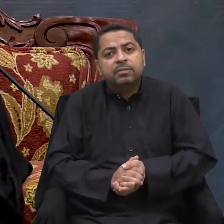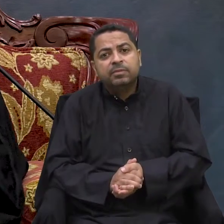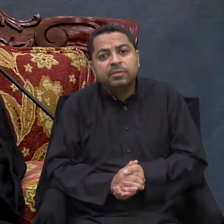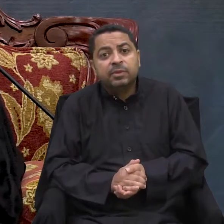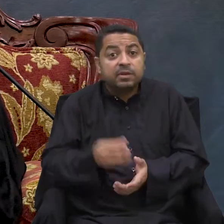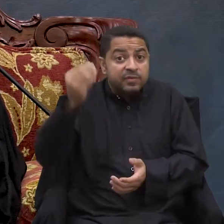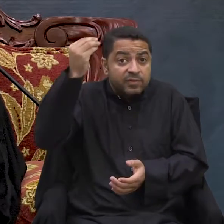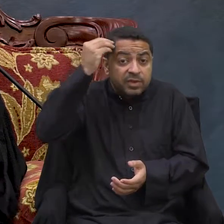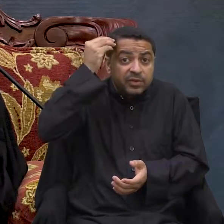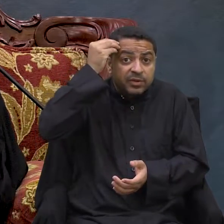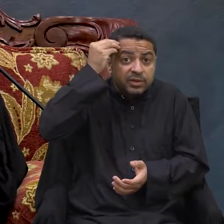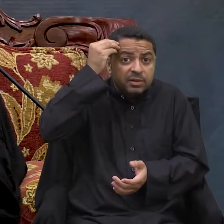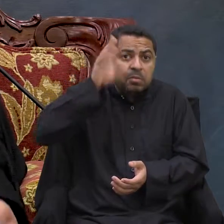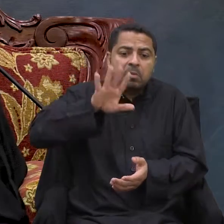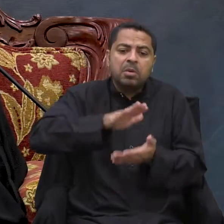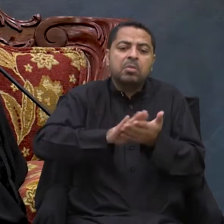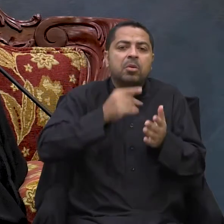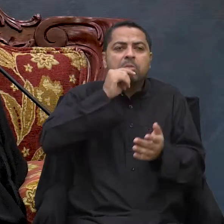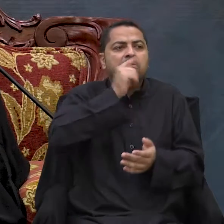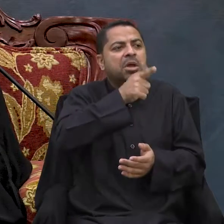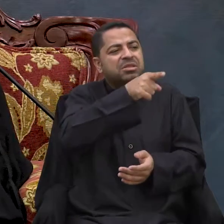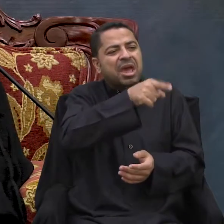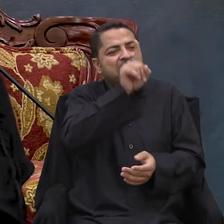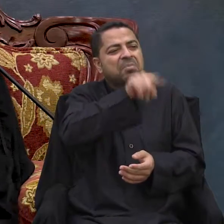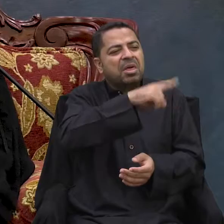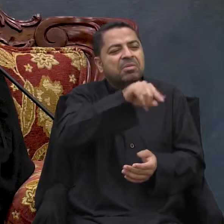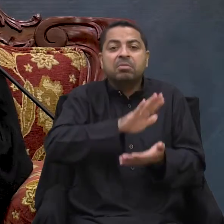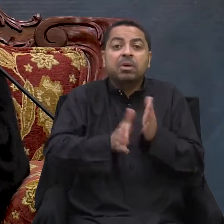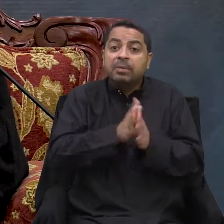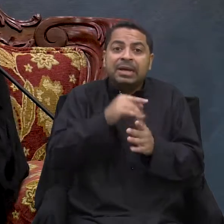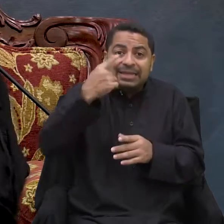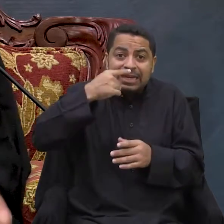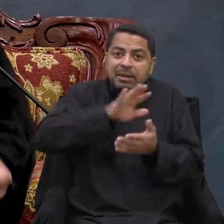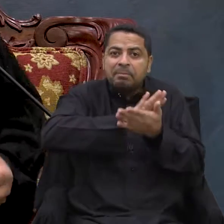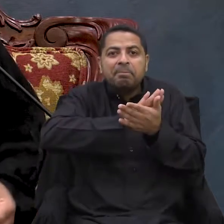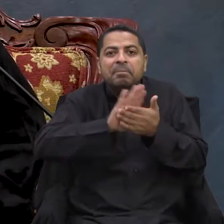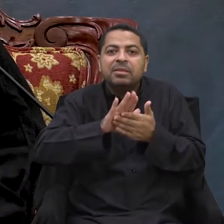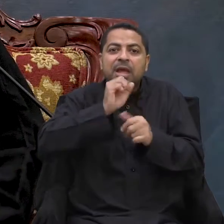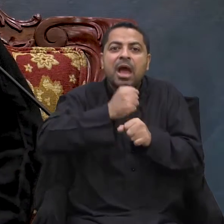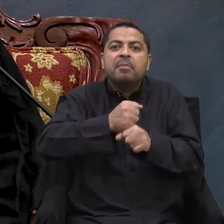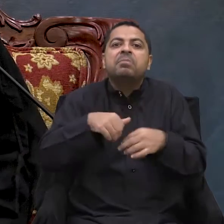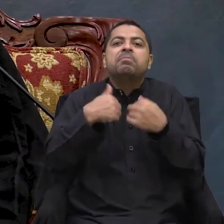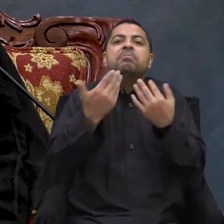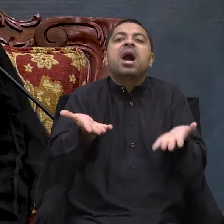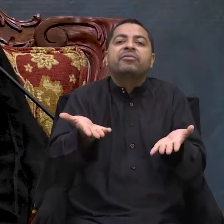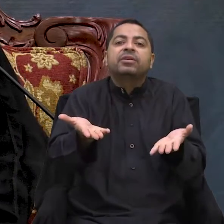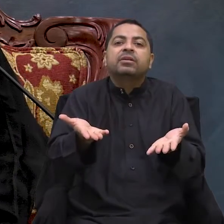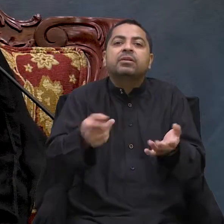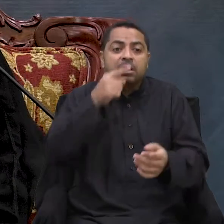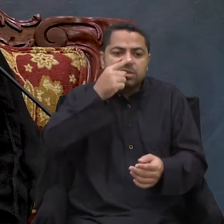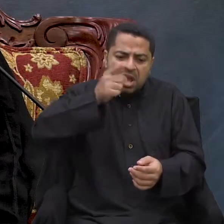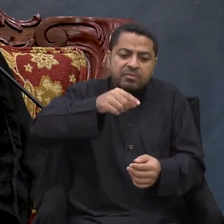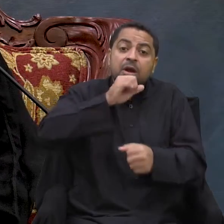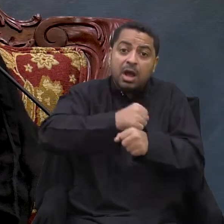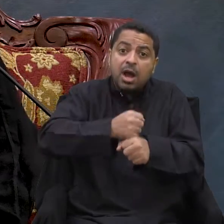لا يكن نصيبك فقط أن تنتقد، فقط أن تتكلم، اعمل بدلا